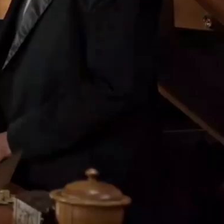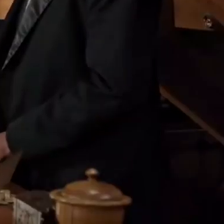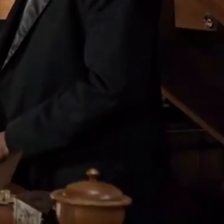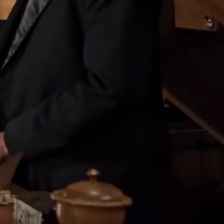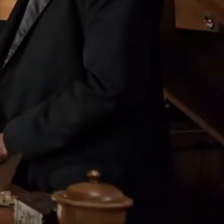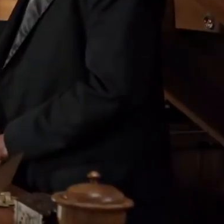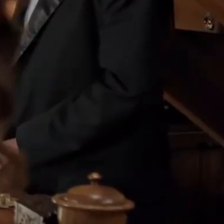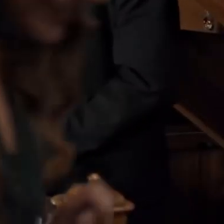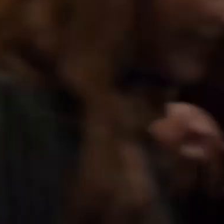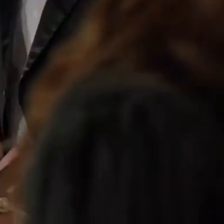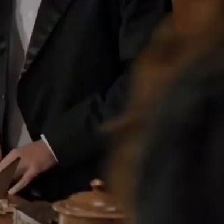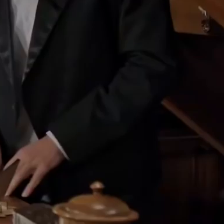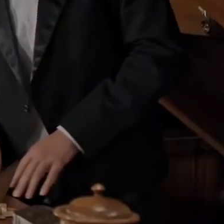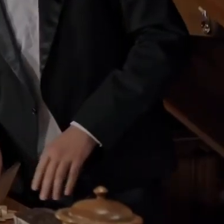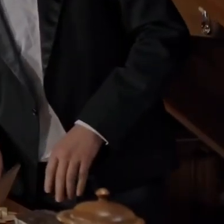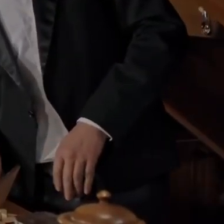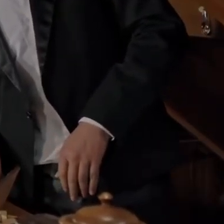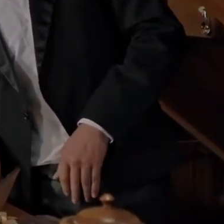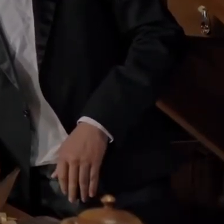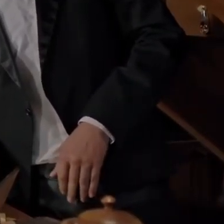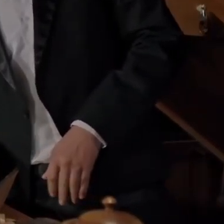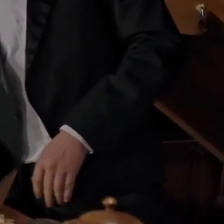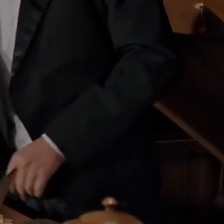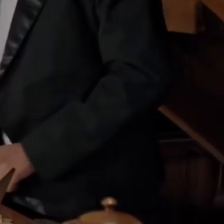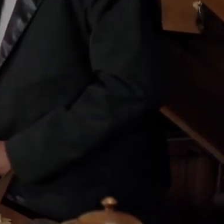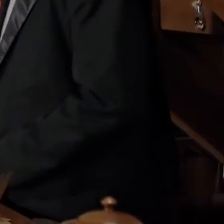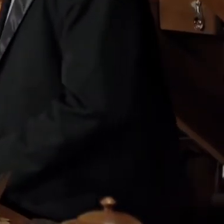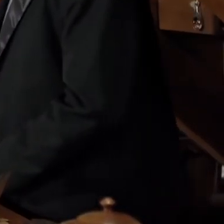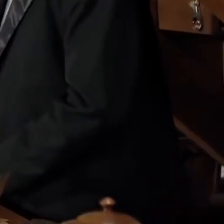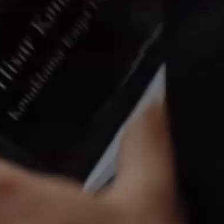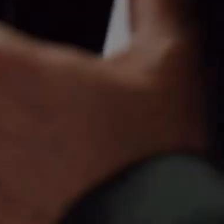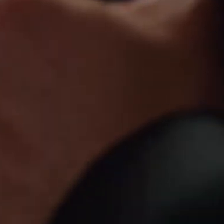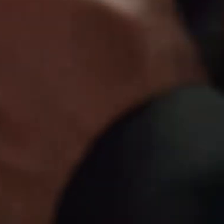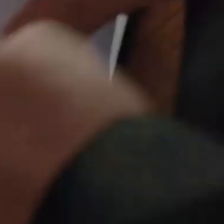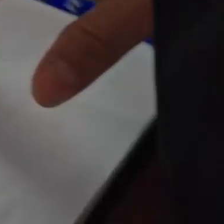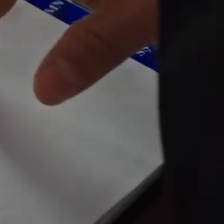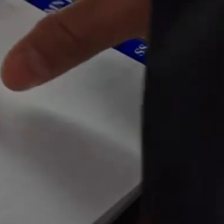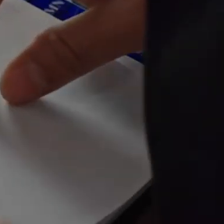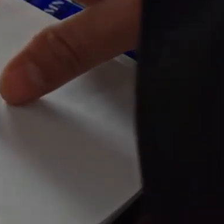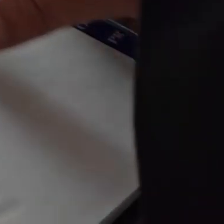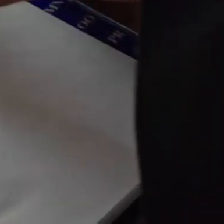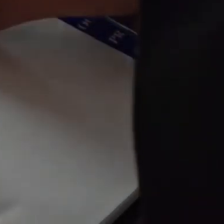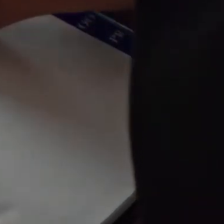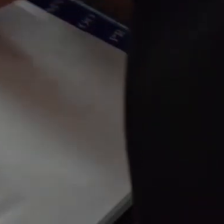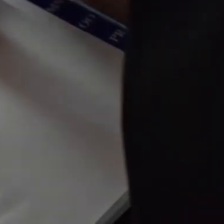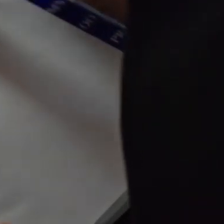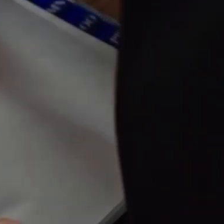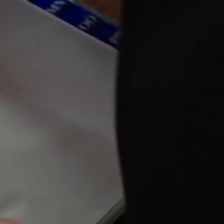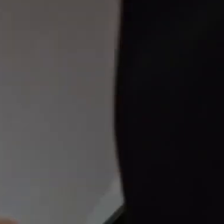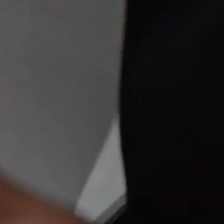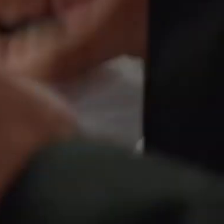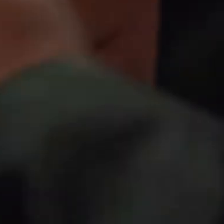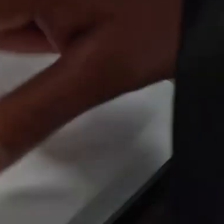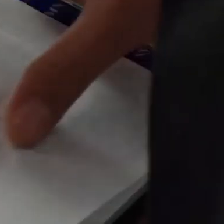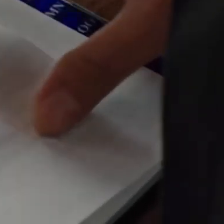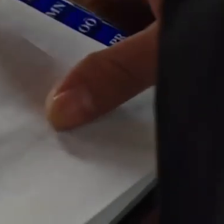Oral hemen arkasındaki merdiven yüzünden hafif öne bükülü duruyor. Kayıt defterini açınca karşısına Burcu Akel diye bir isim